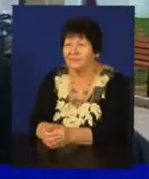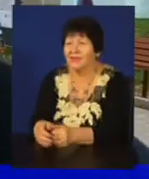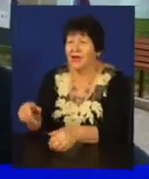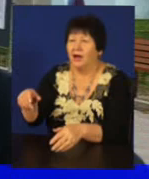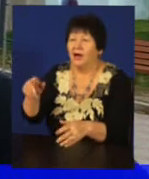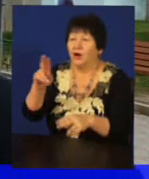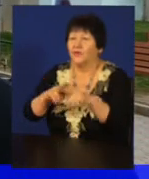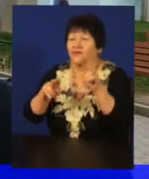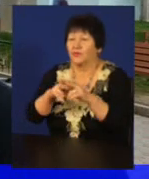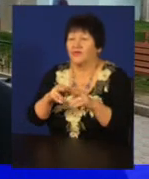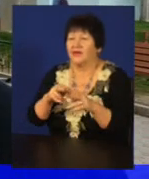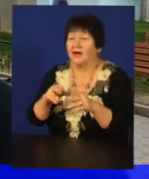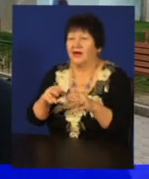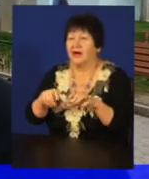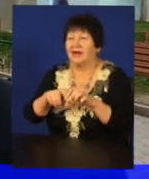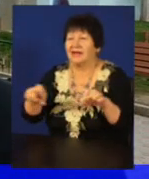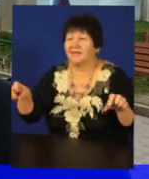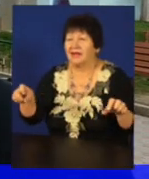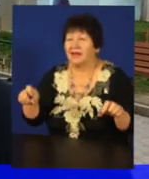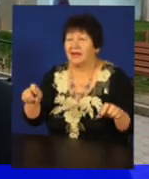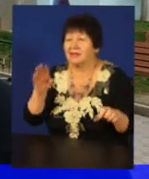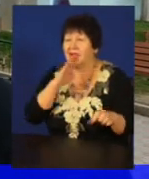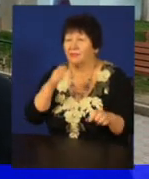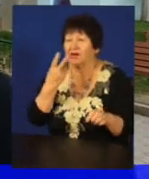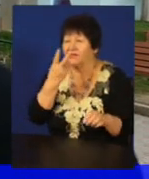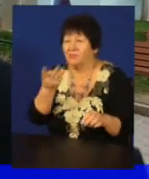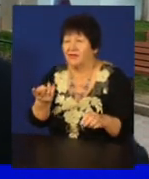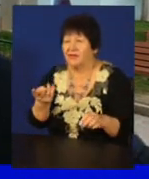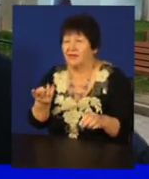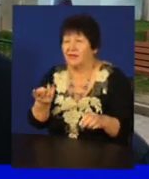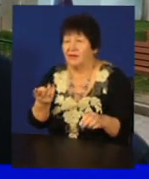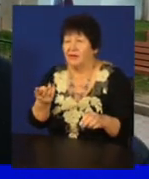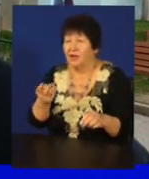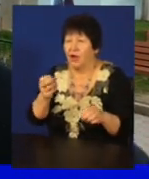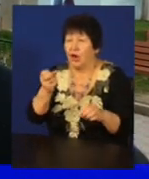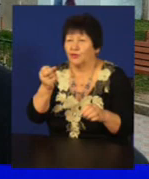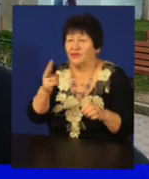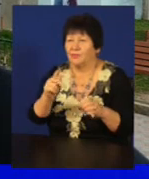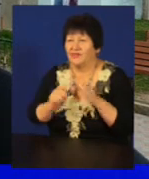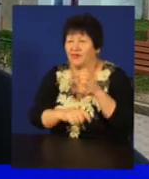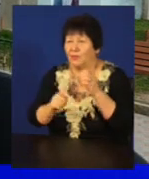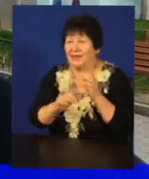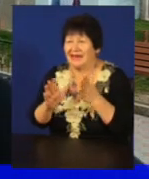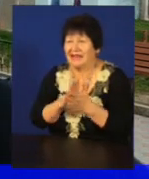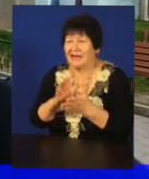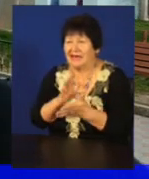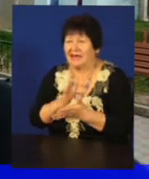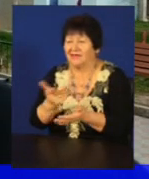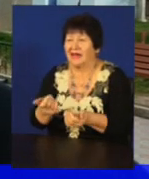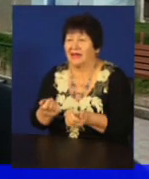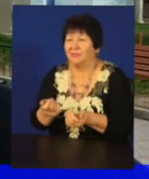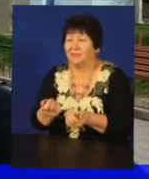Construcția rețelelor de canalizare în orașul Leova, care se prevede încă 12 km de rețele de canalizare, e